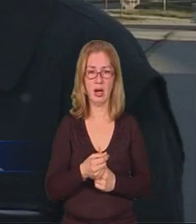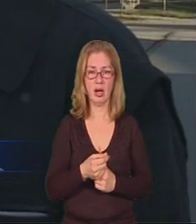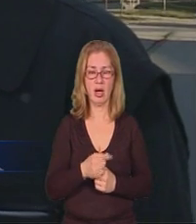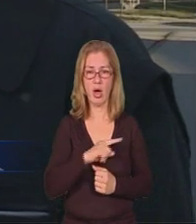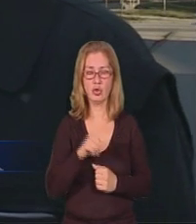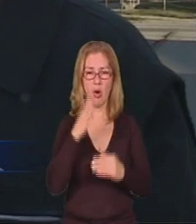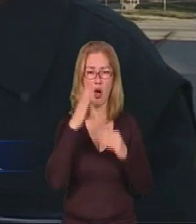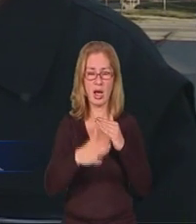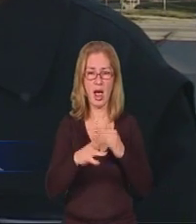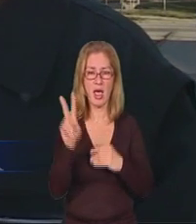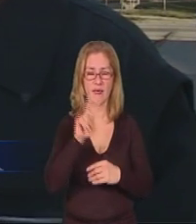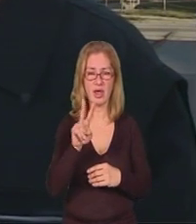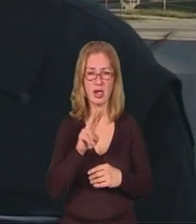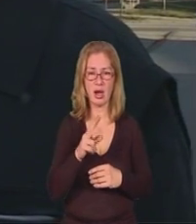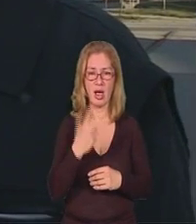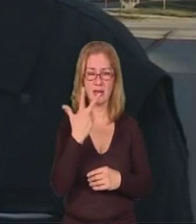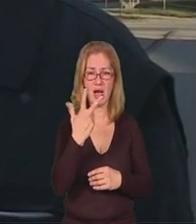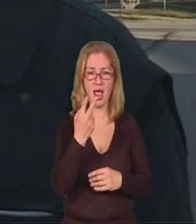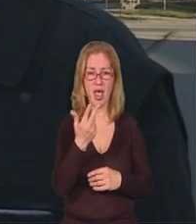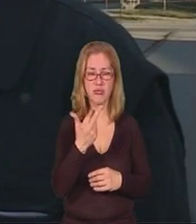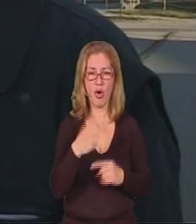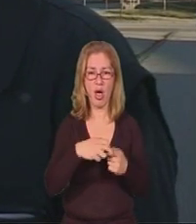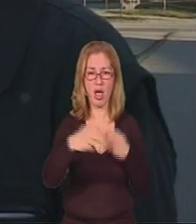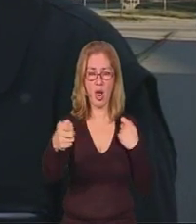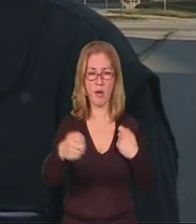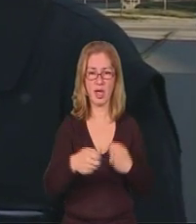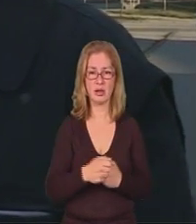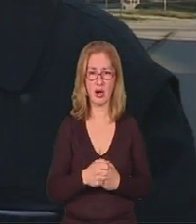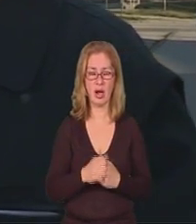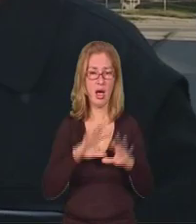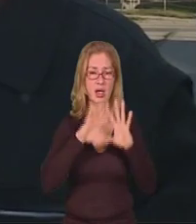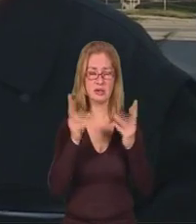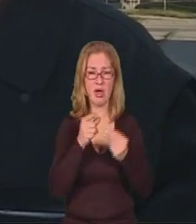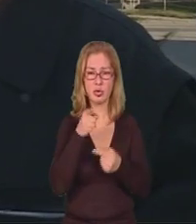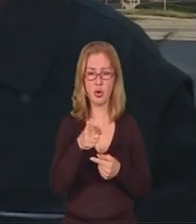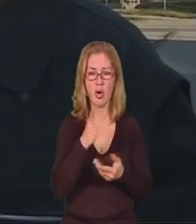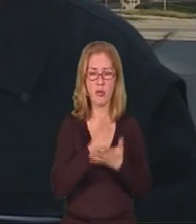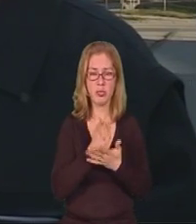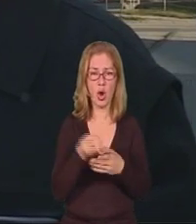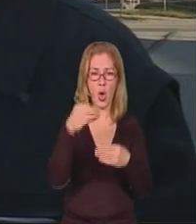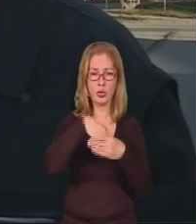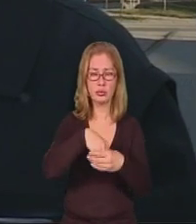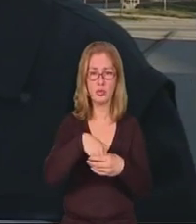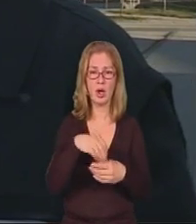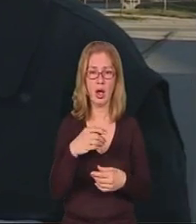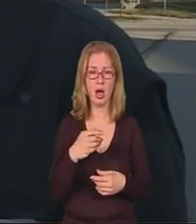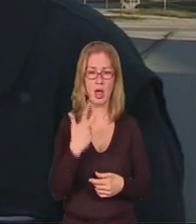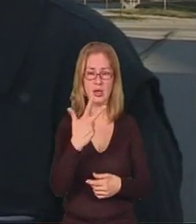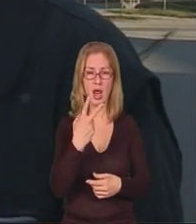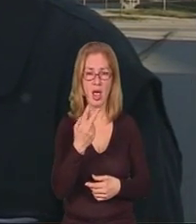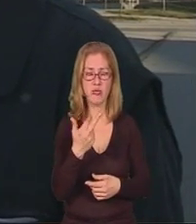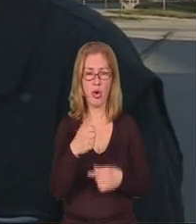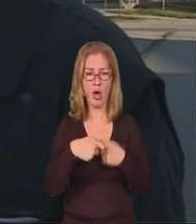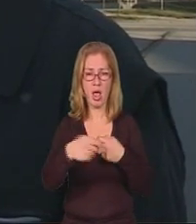ove stanice do kraj Veternika 3,5 km. I sad bi sve ušlo u ta 3,5 km i da